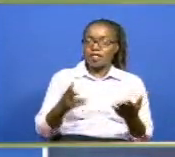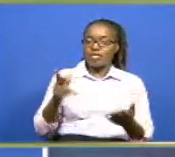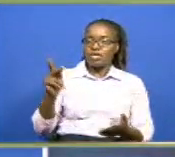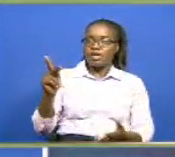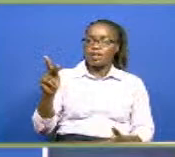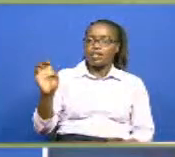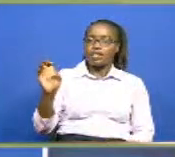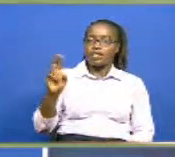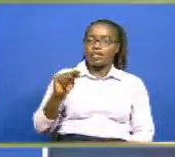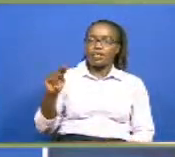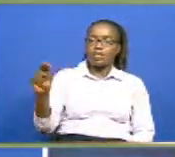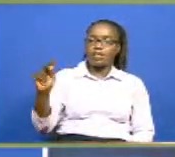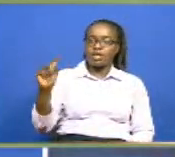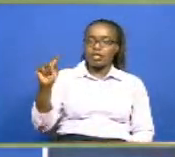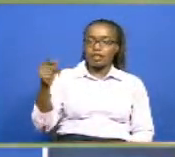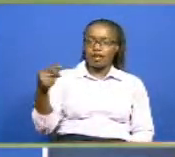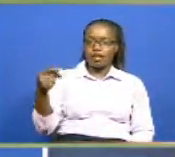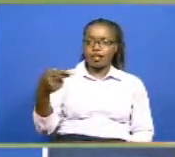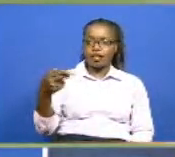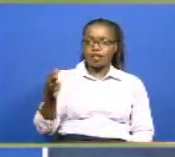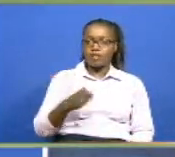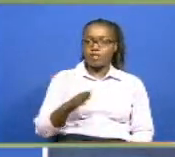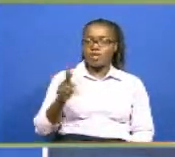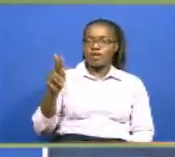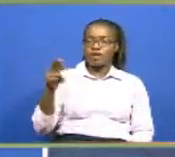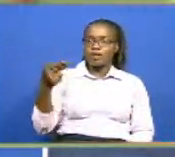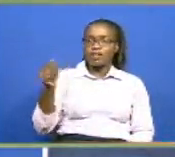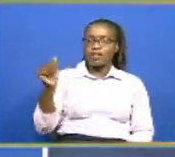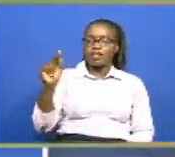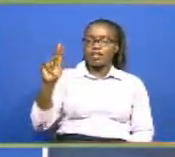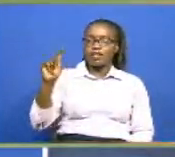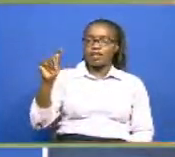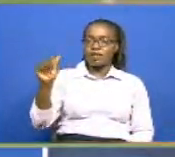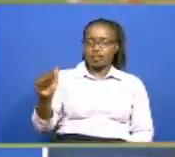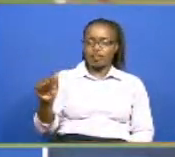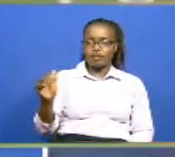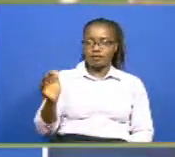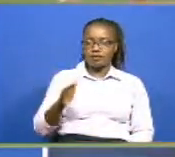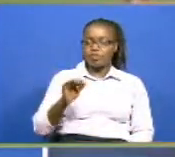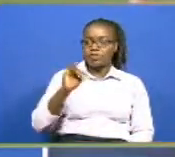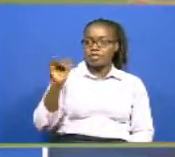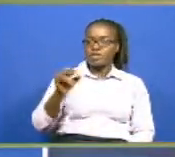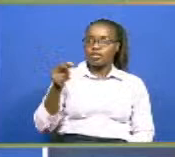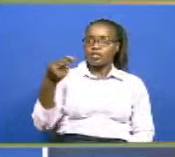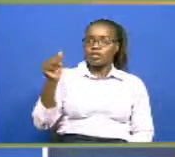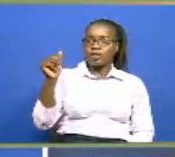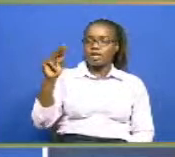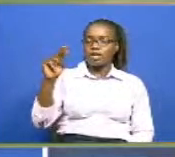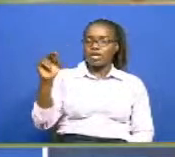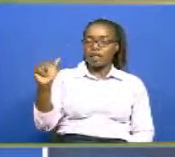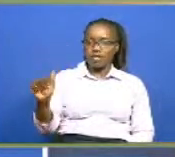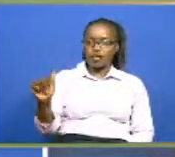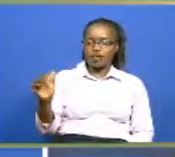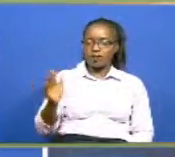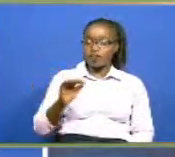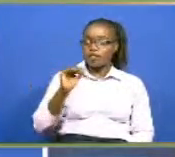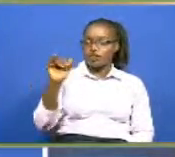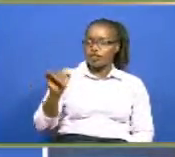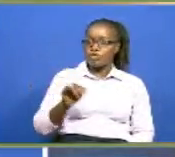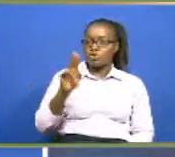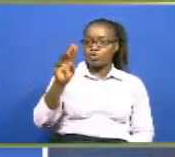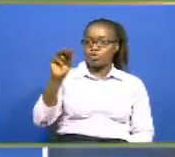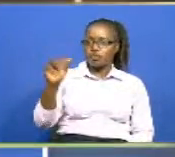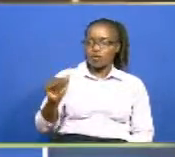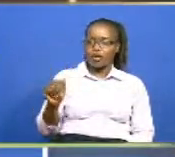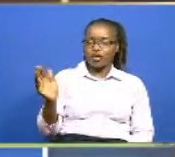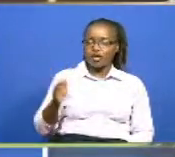Muguna, Francis Kahata, Eric Johanna, Cliff Nyakeya, Ayub Timbe, Masud Juma, Timothy